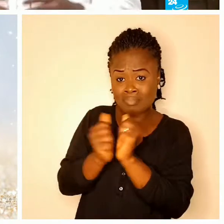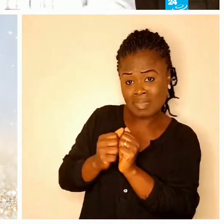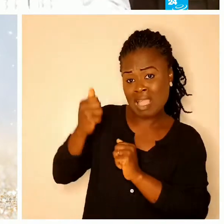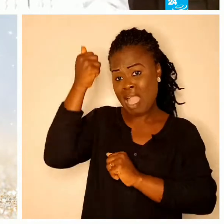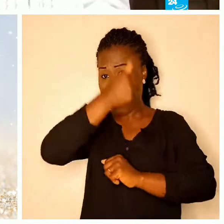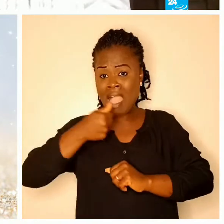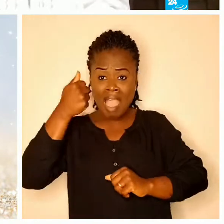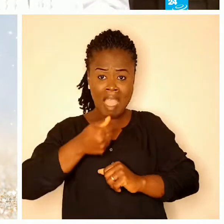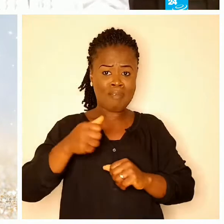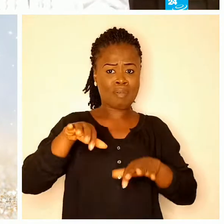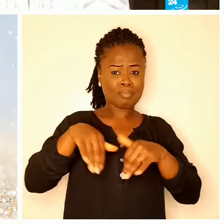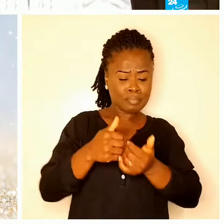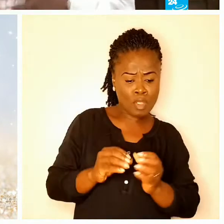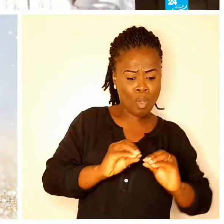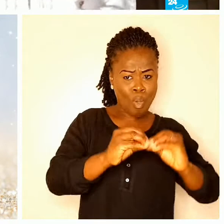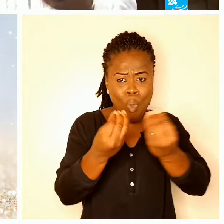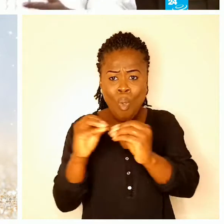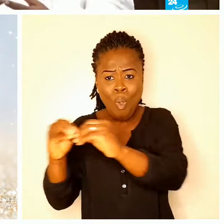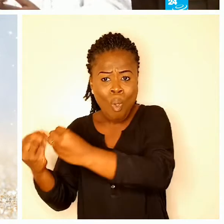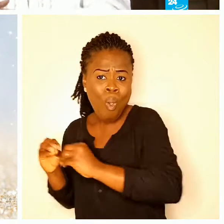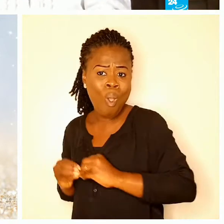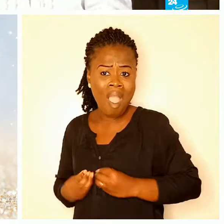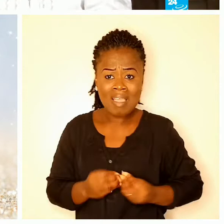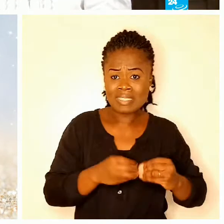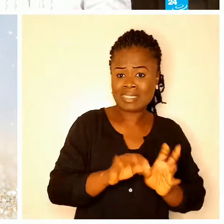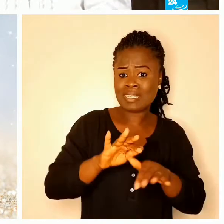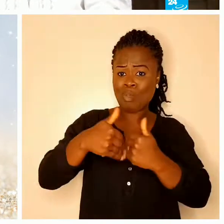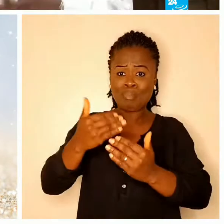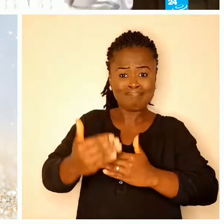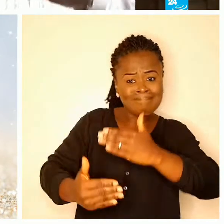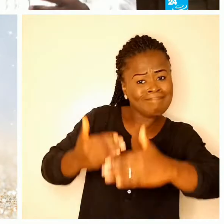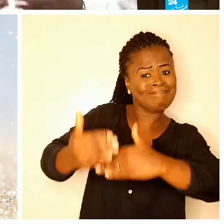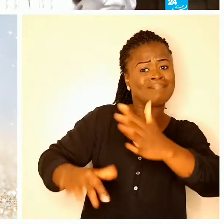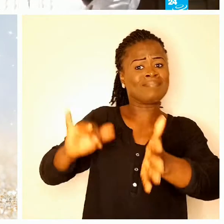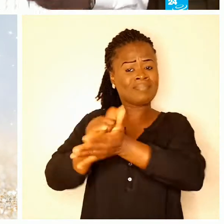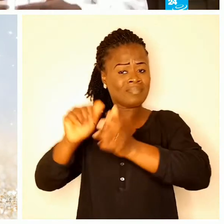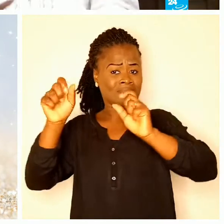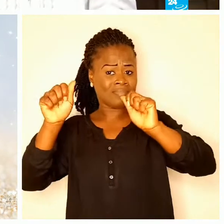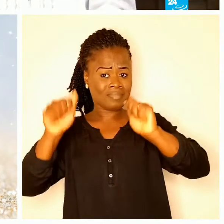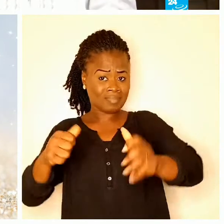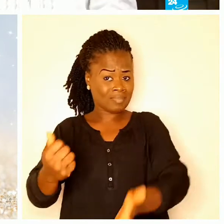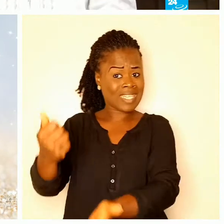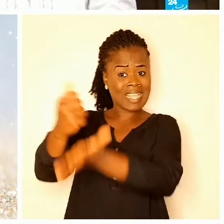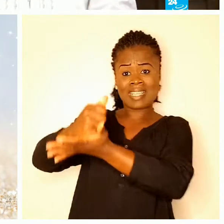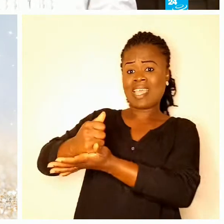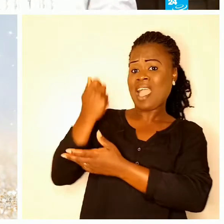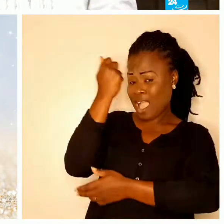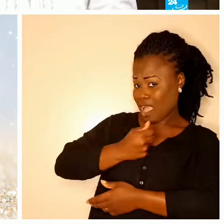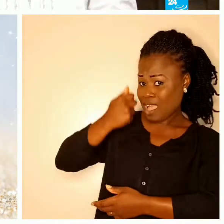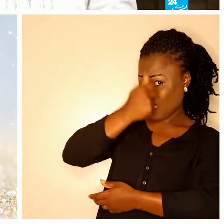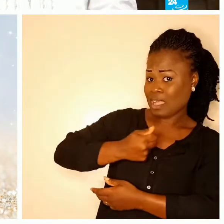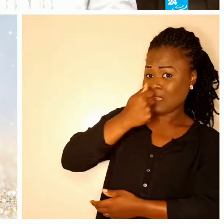des modalités qui n'handicaperont pas les pays donateurs ou les pays prêteurs, mais qui permettraient également à l'Afrique de faire